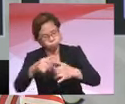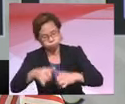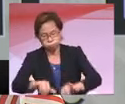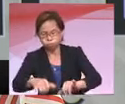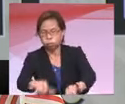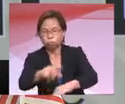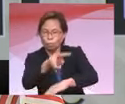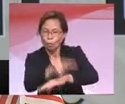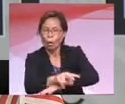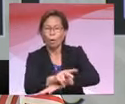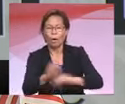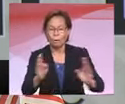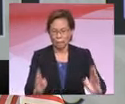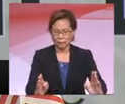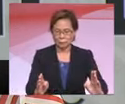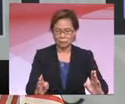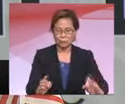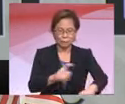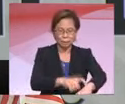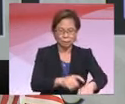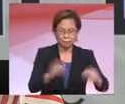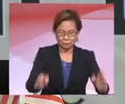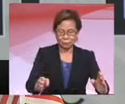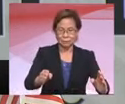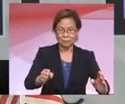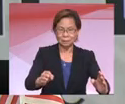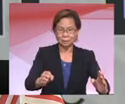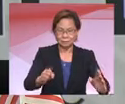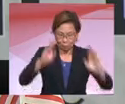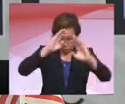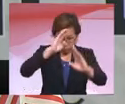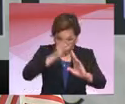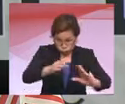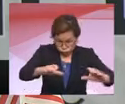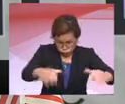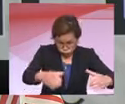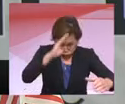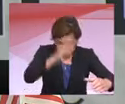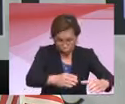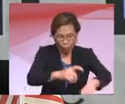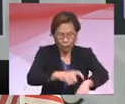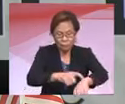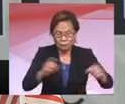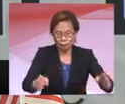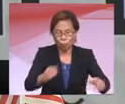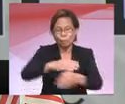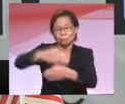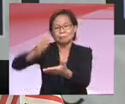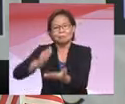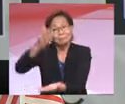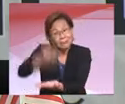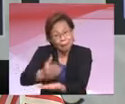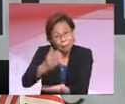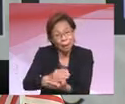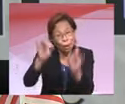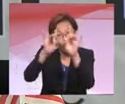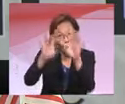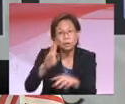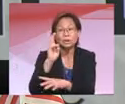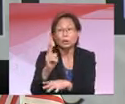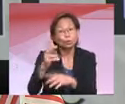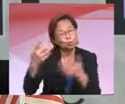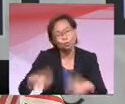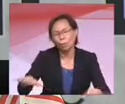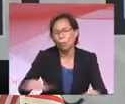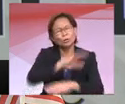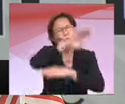Hanya Temco saja yang kita telah tamatkan. Jadi kita tamatkan sebab test kedua, ujian kedua telah pun dijalankan